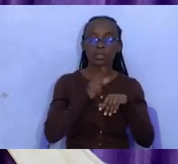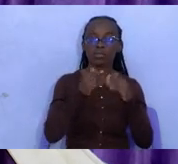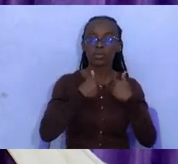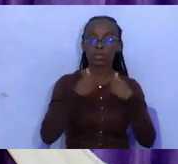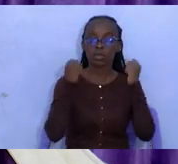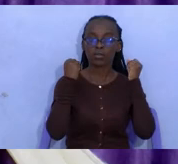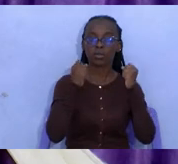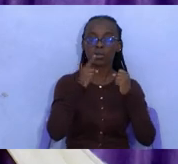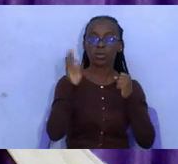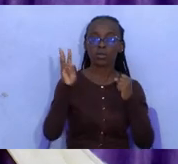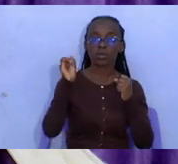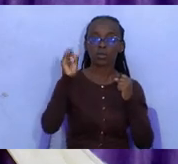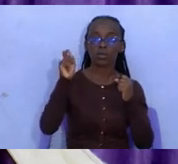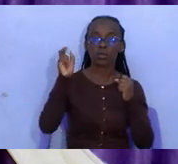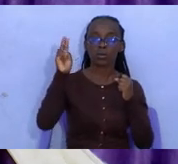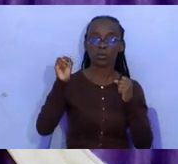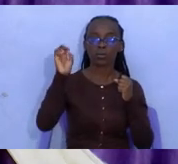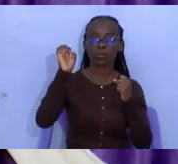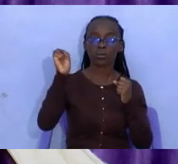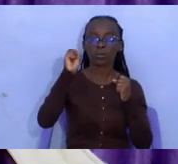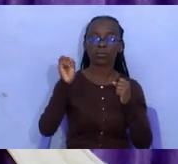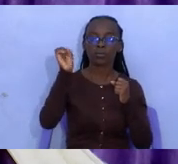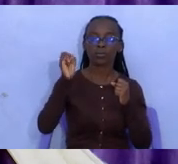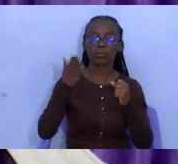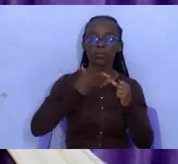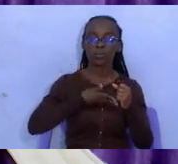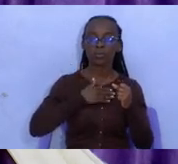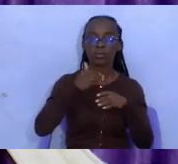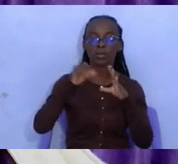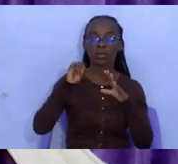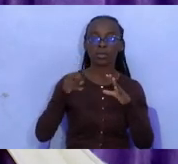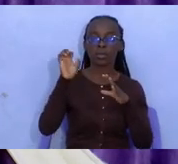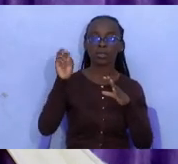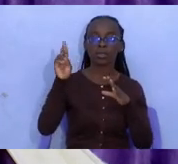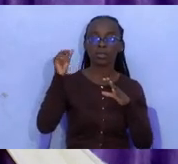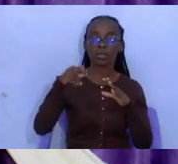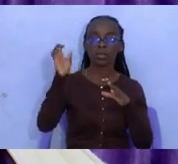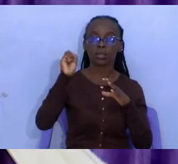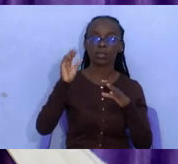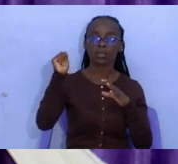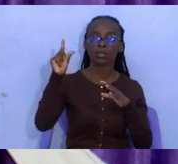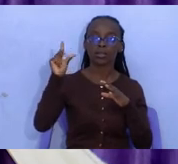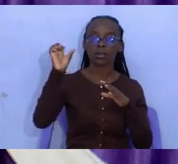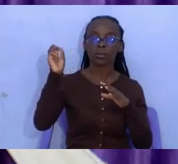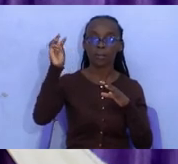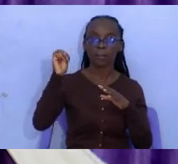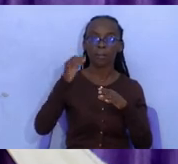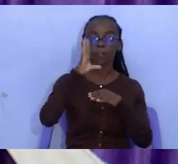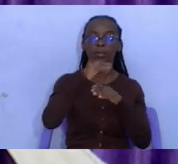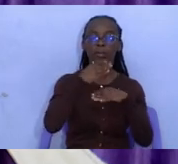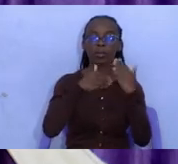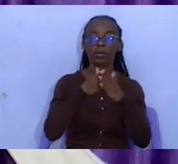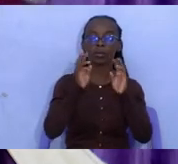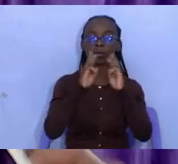wangu hapo hapo kwanza Yerusalemu, kisha mtaenda Judea, kisha Samaria, na kisha ulimwengu kote.